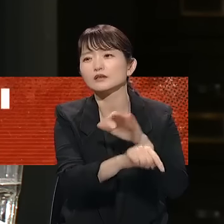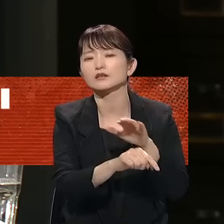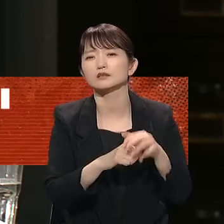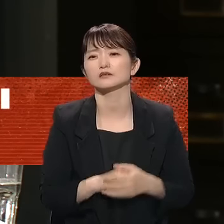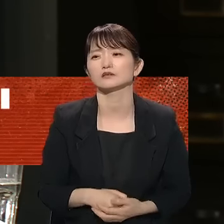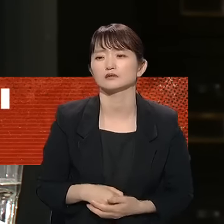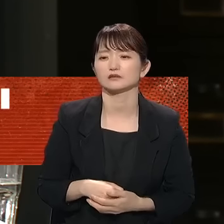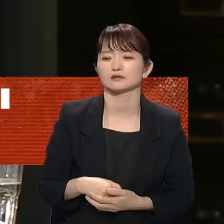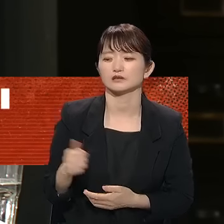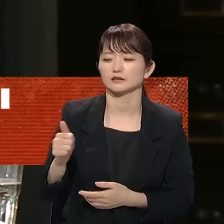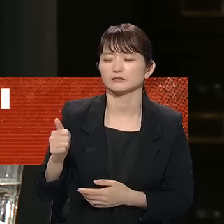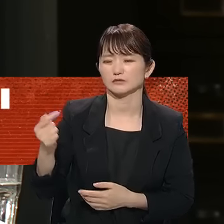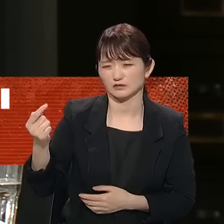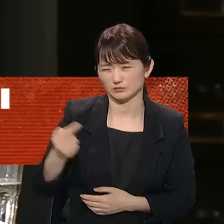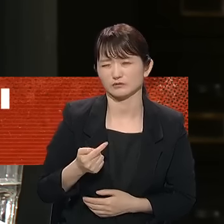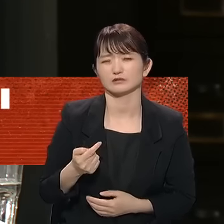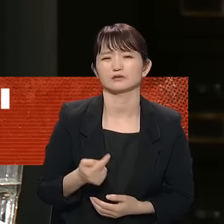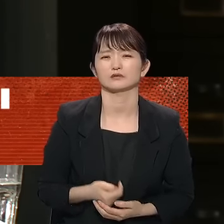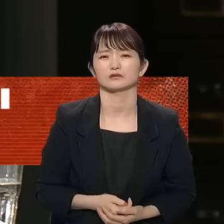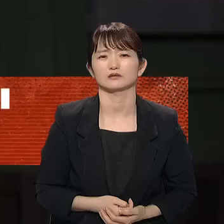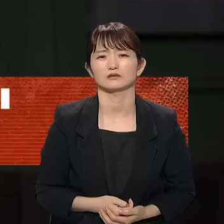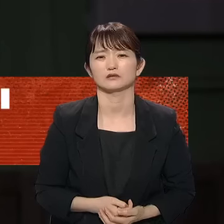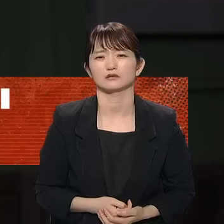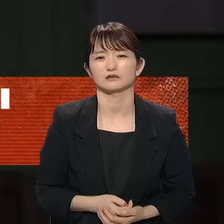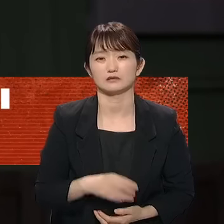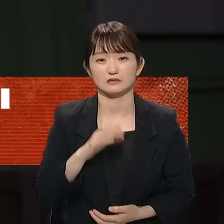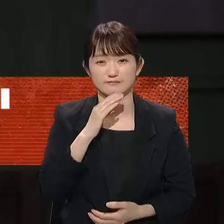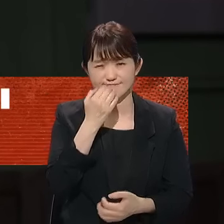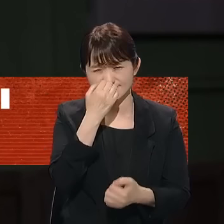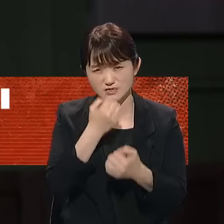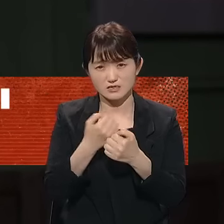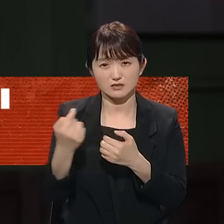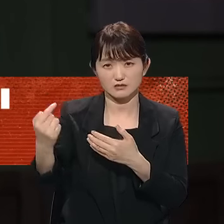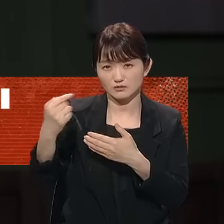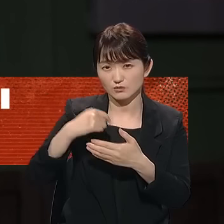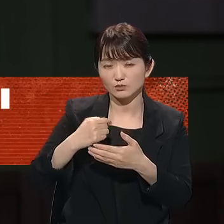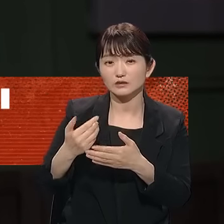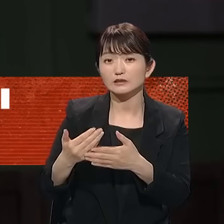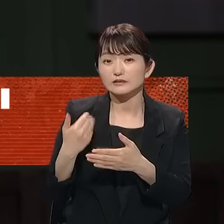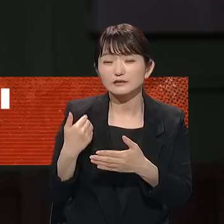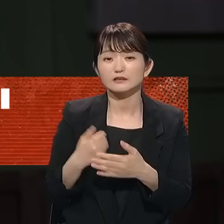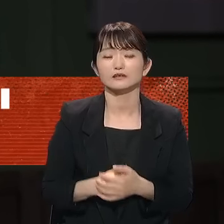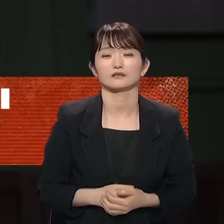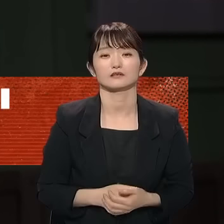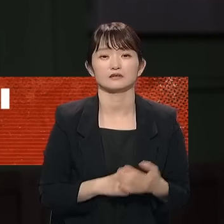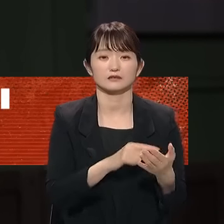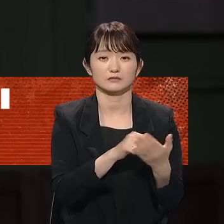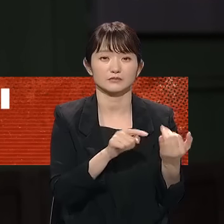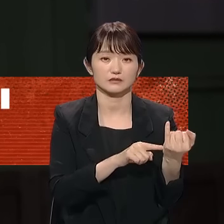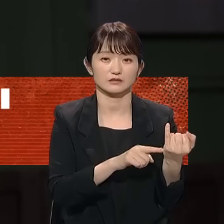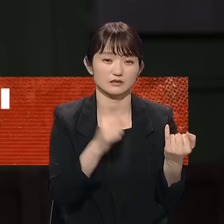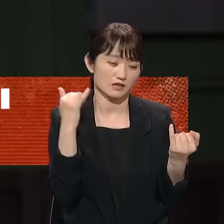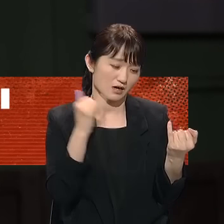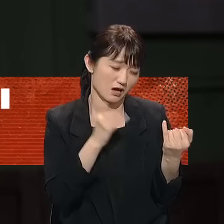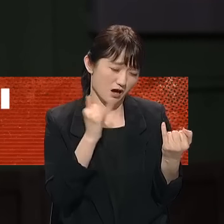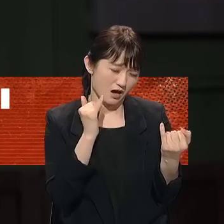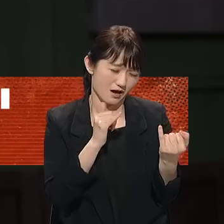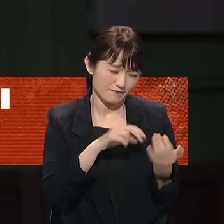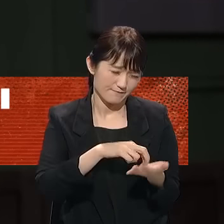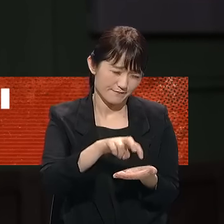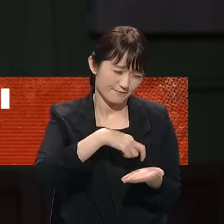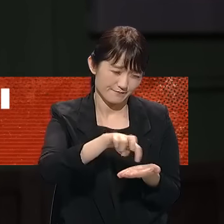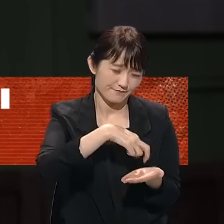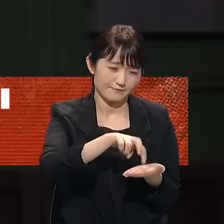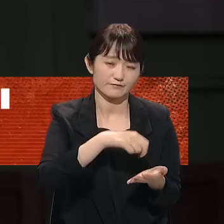다를까 저렇게 찾아왔더라. 맞습니다. 그리고 카페를 무단 침입하기 전에 피해자에게 수차례 전화를 걸었습니다. 문자도 여러 번